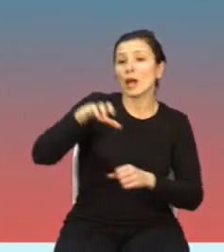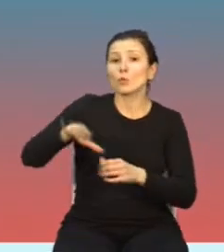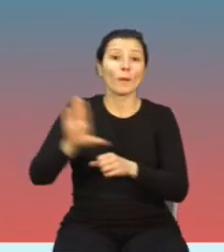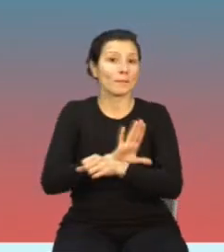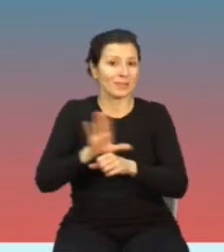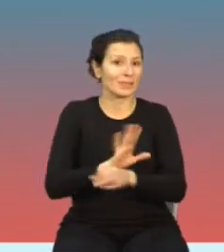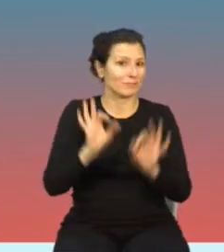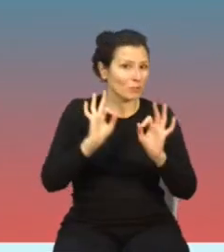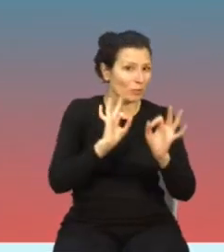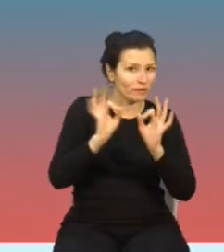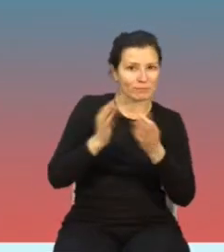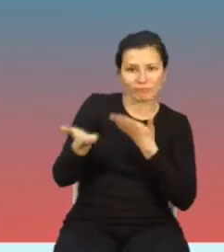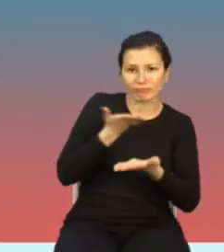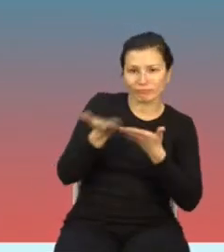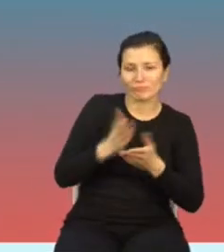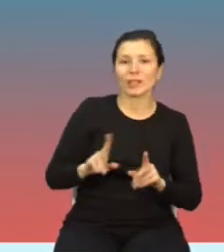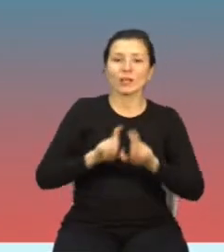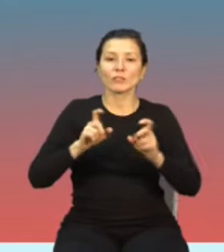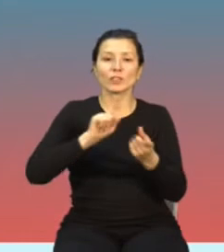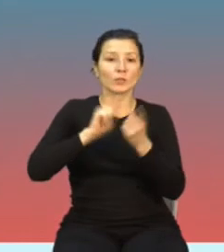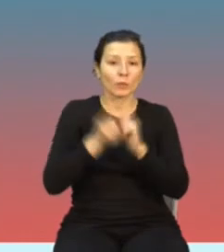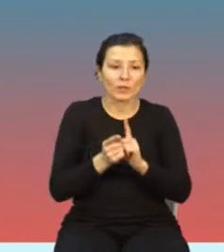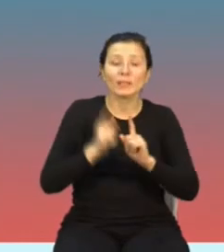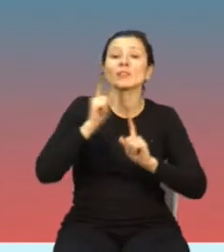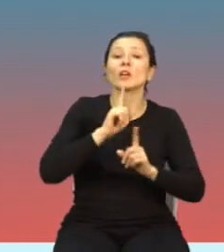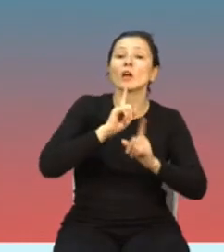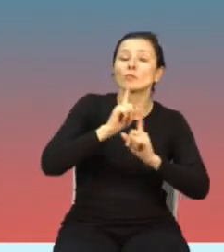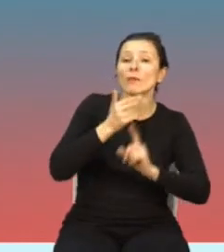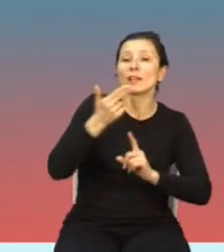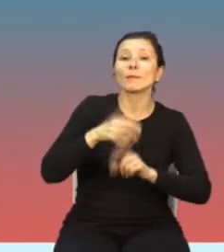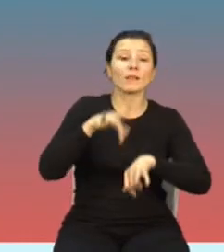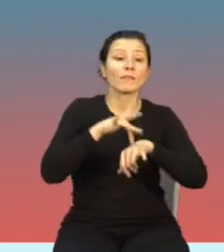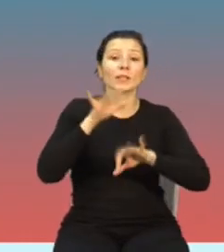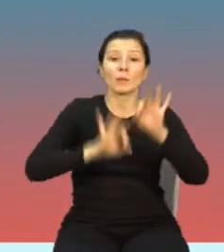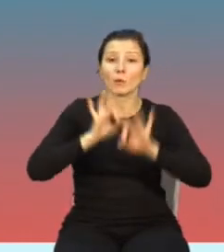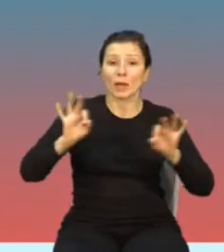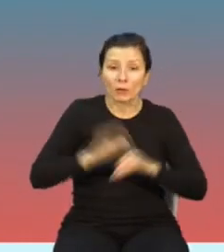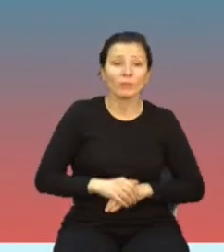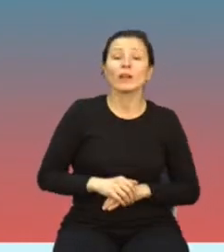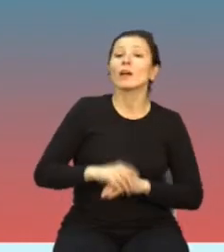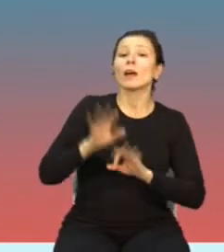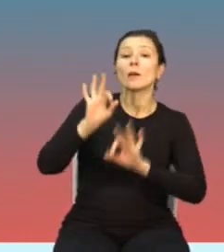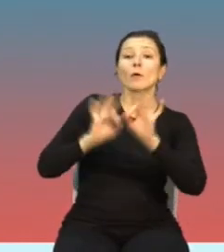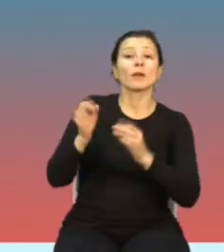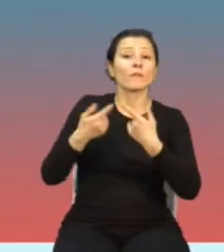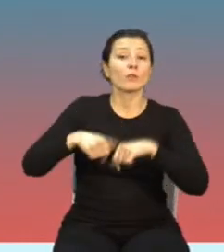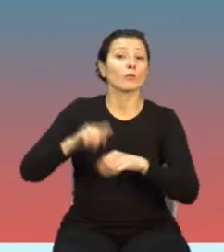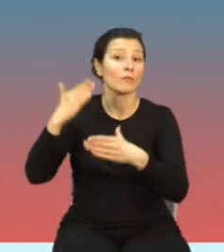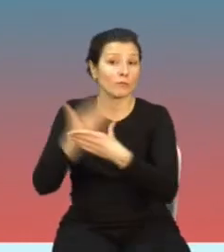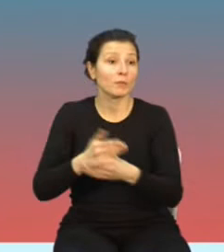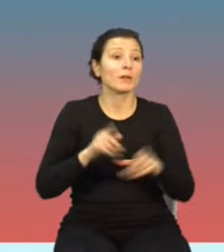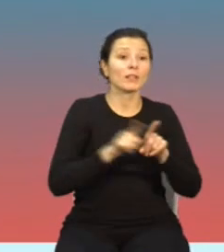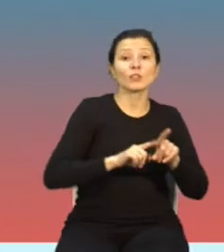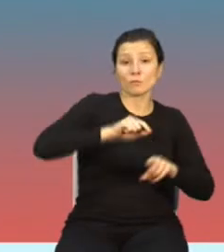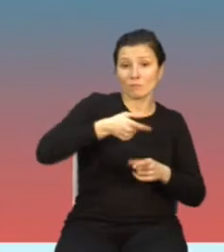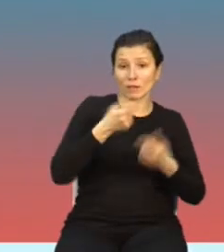tych spotkań też omawiamy wyniki pomiarów wykonywanych przez operatorów i przez nas. I też omawiamy na przykład,